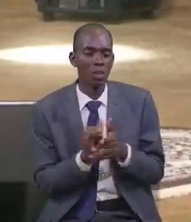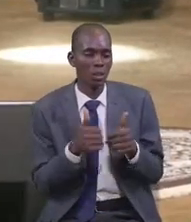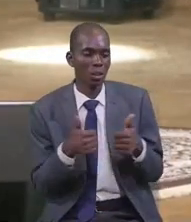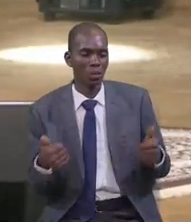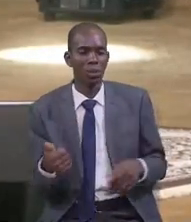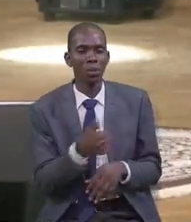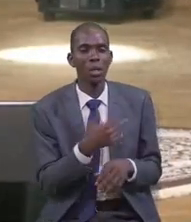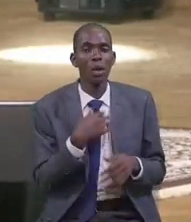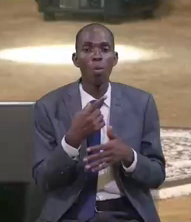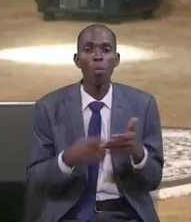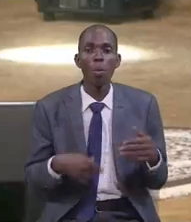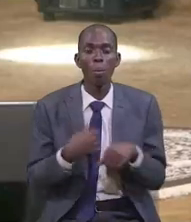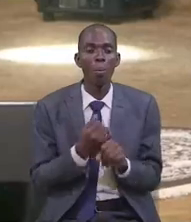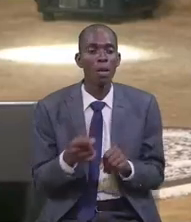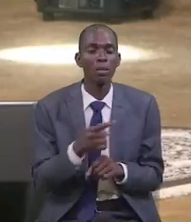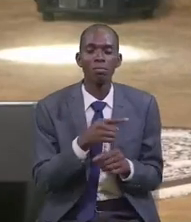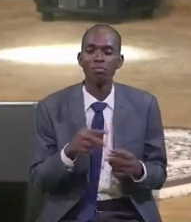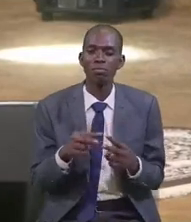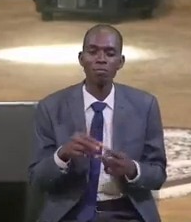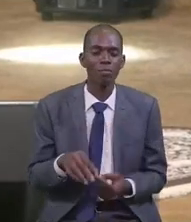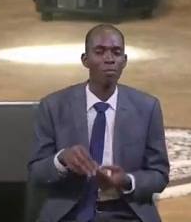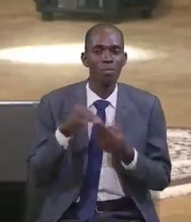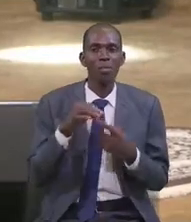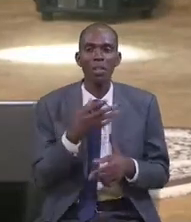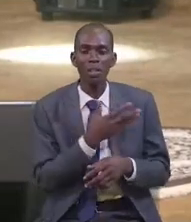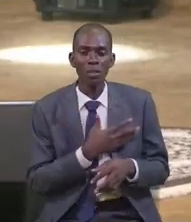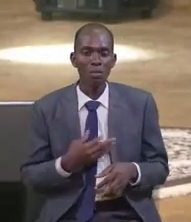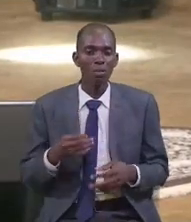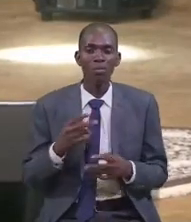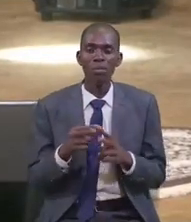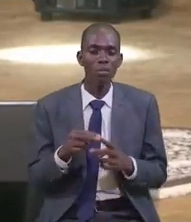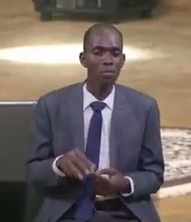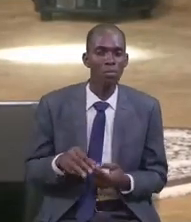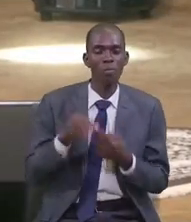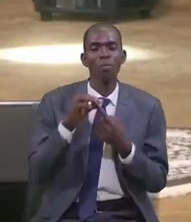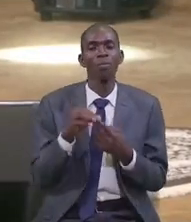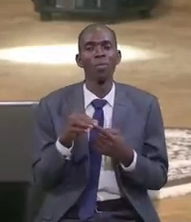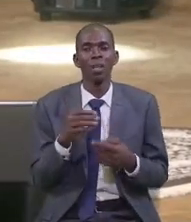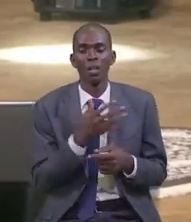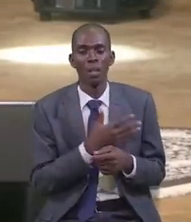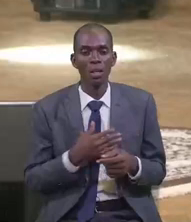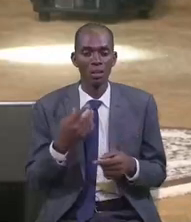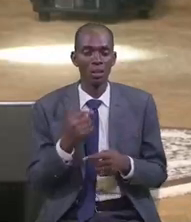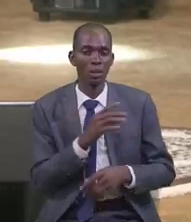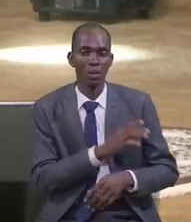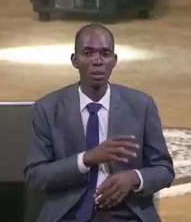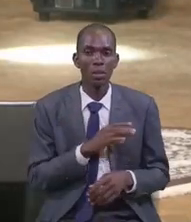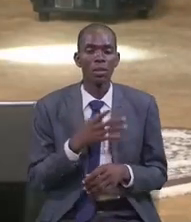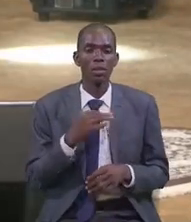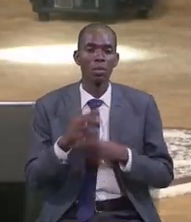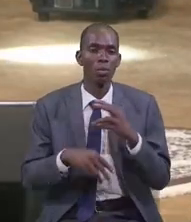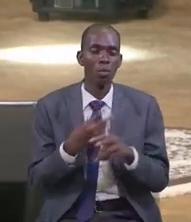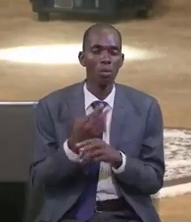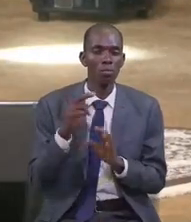fait d'eux des gens spéciaux. Et ce qui les rend distincts parmi les gens, le caractère et